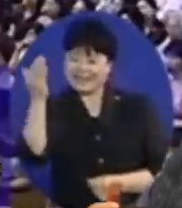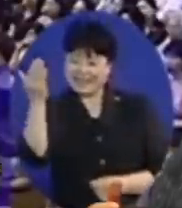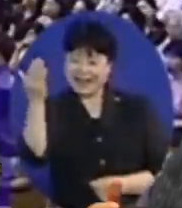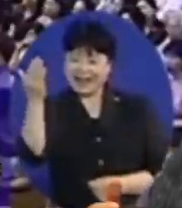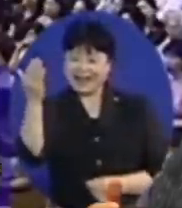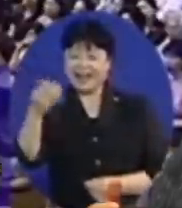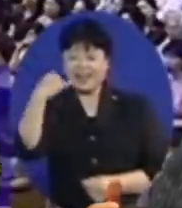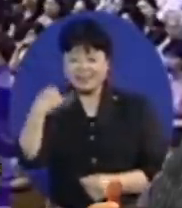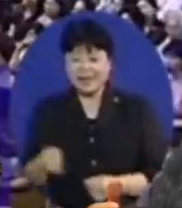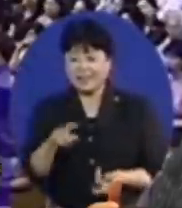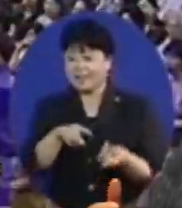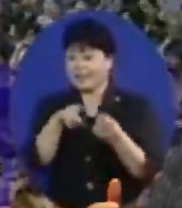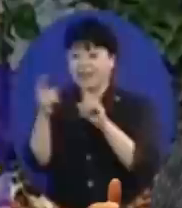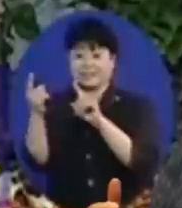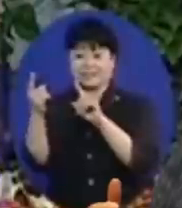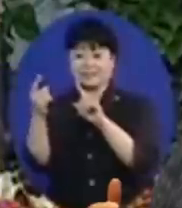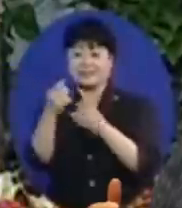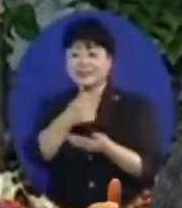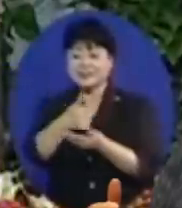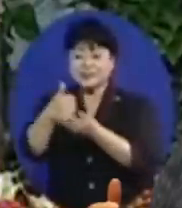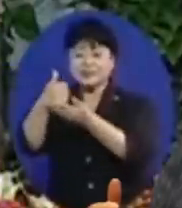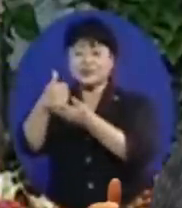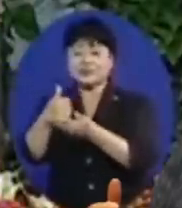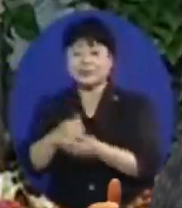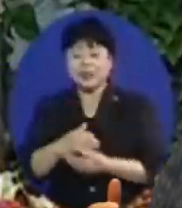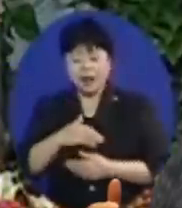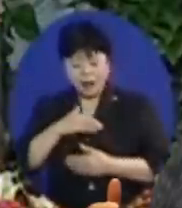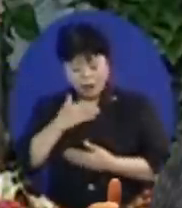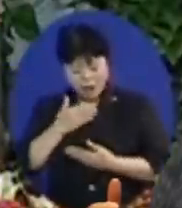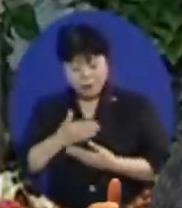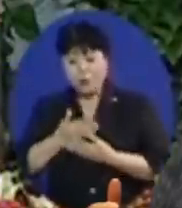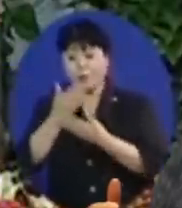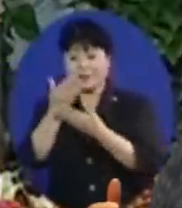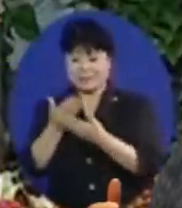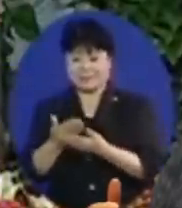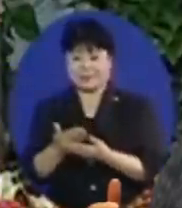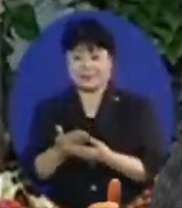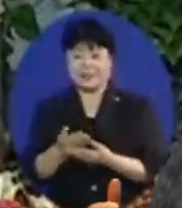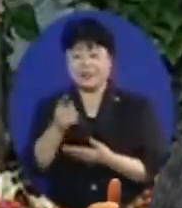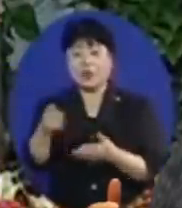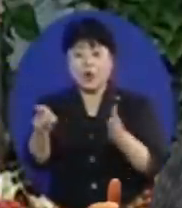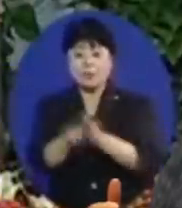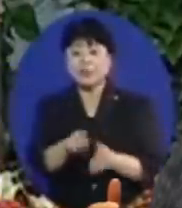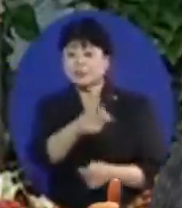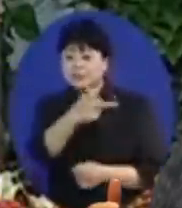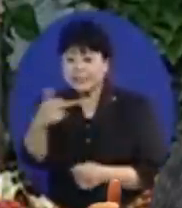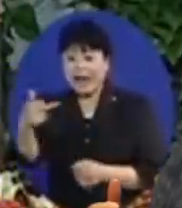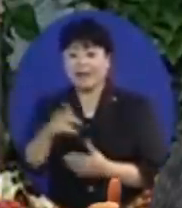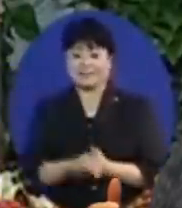그의 딸이 나으니라. 주님이 감동을 하시지만 내 믿음이 크도다.